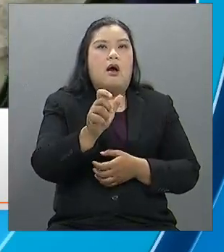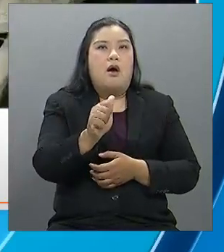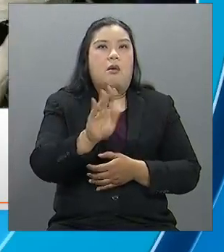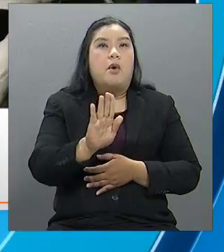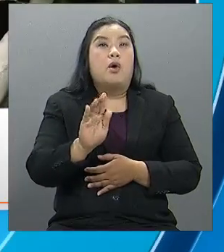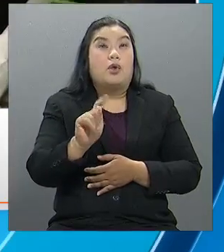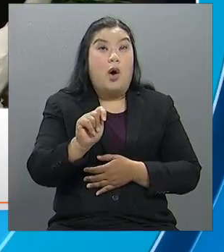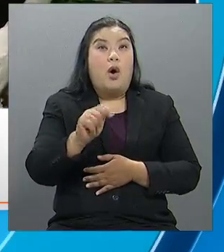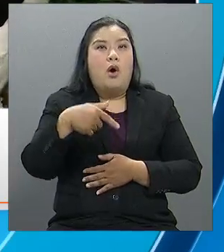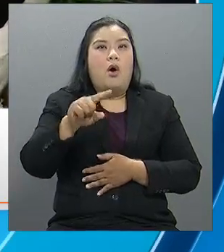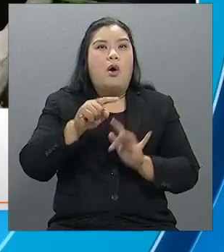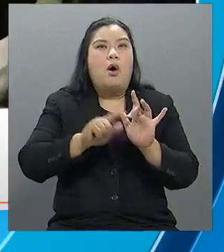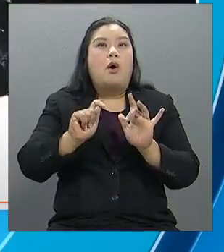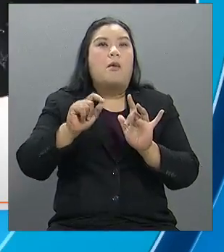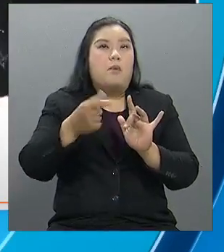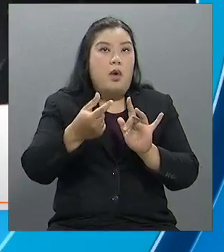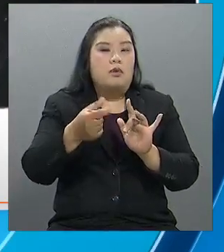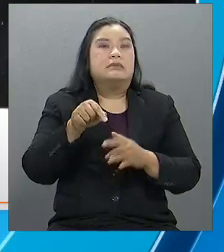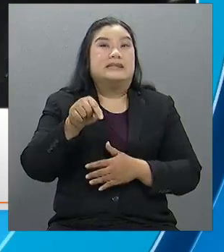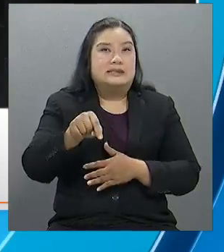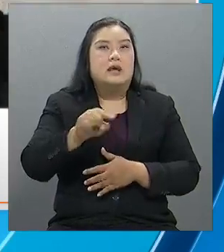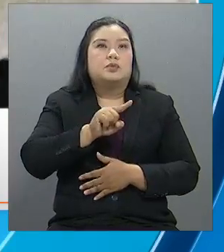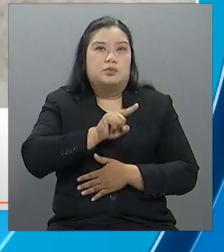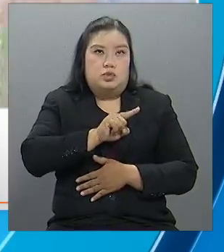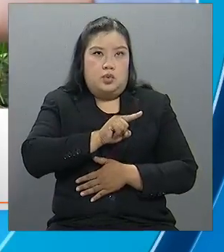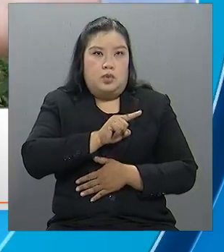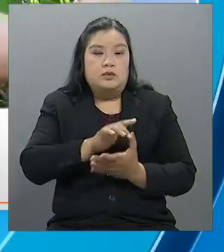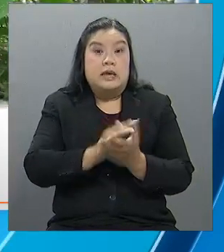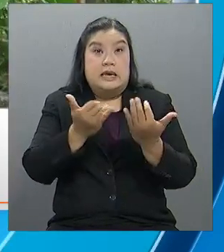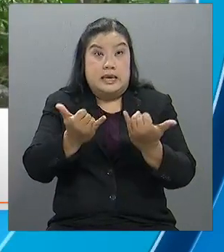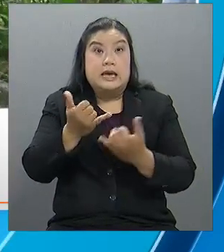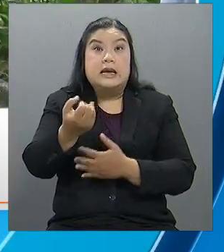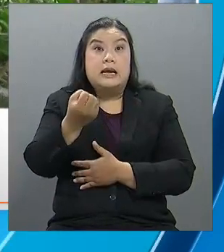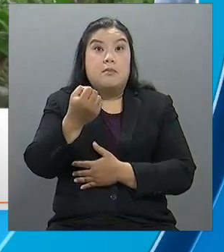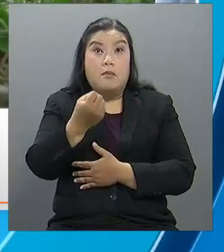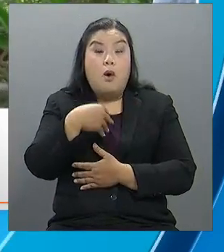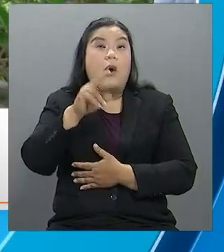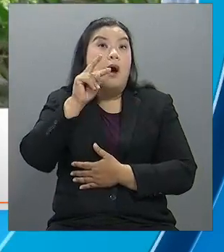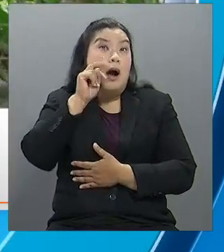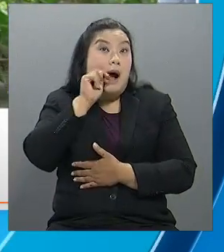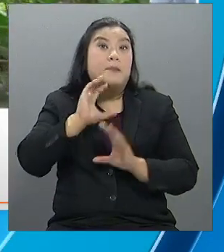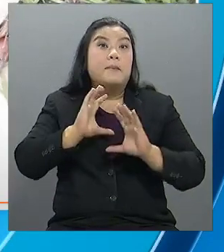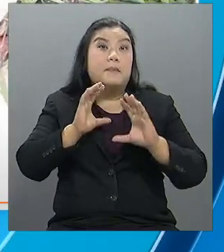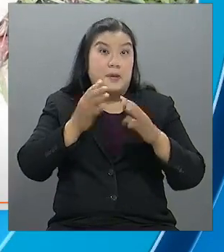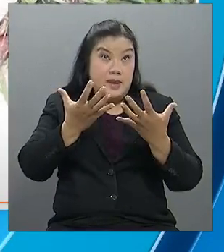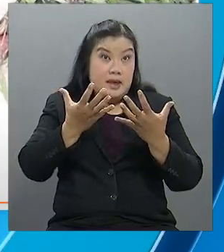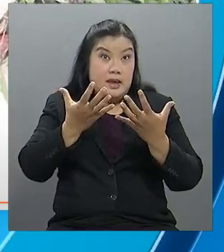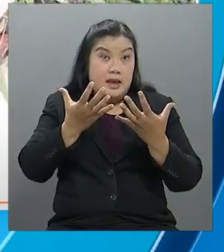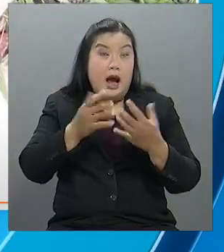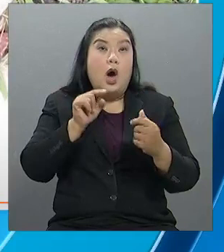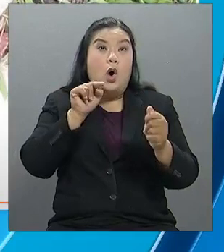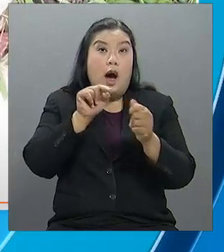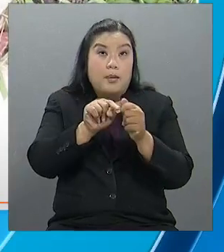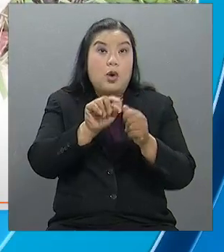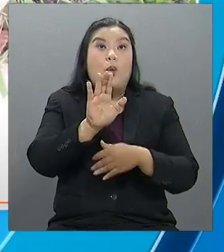รณีที่เรื่องน้องเรียนเรื่องการขาดการน้ำอุปโภคบริโภคเนื่องจากทางเทศบาลนะครับเขาน้ำ